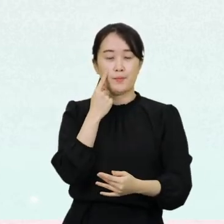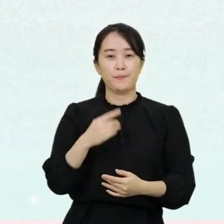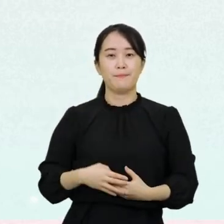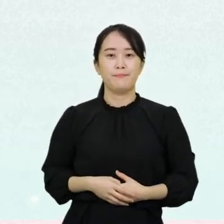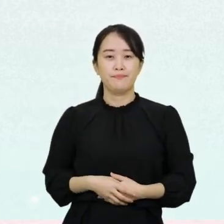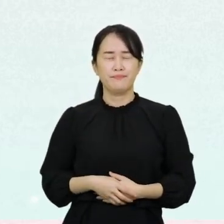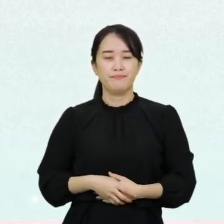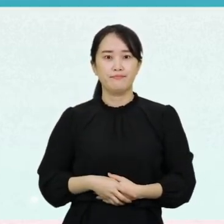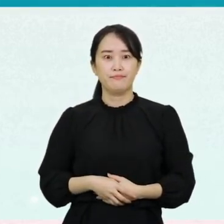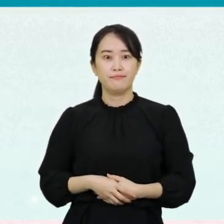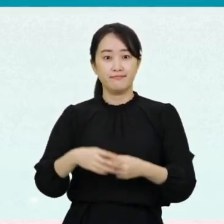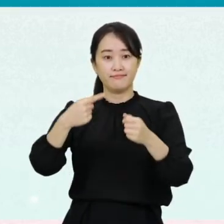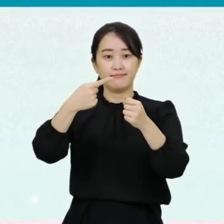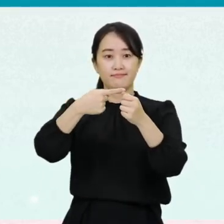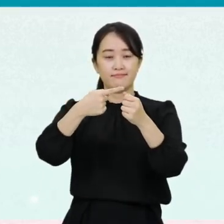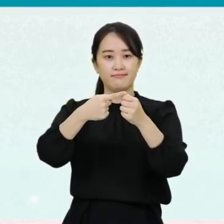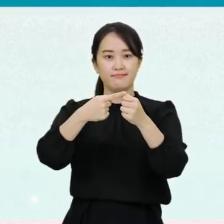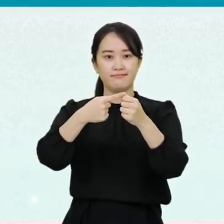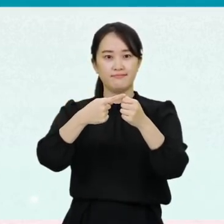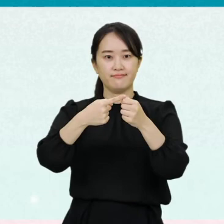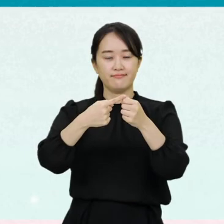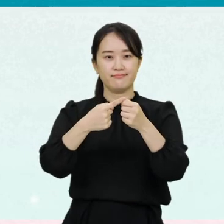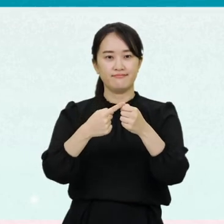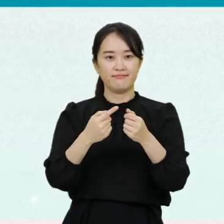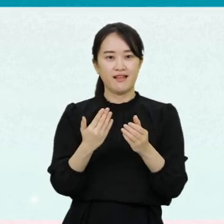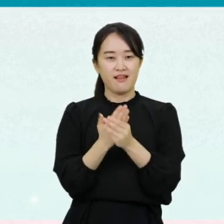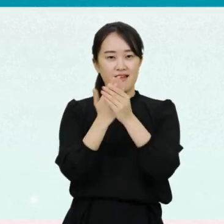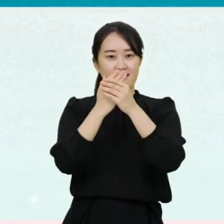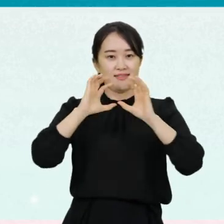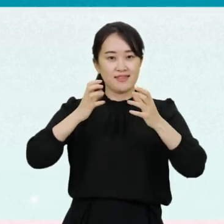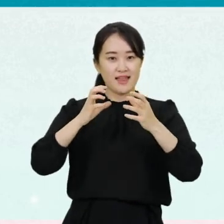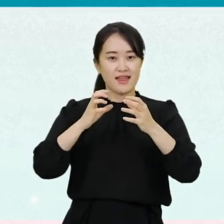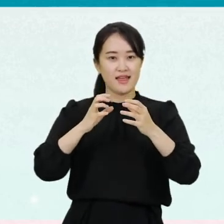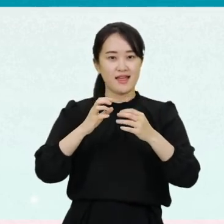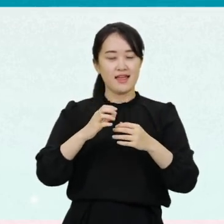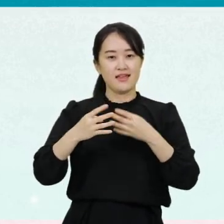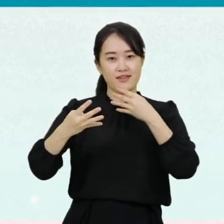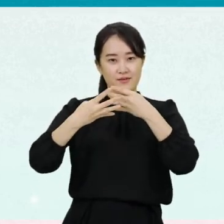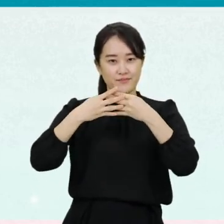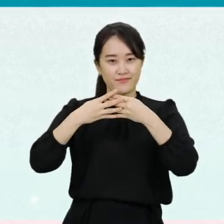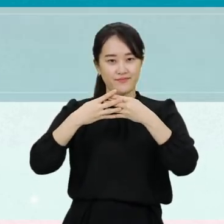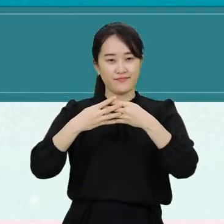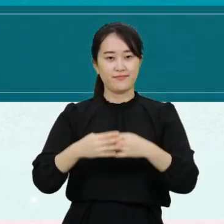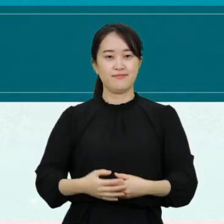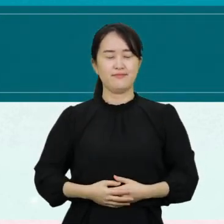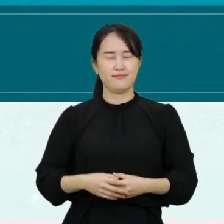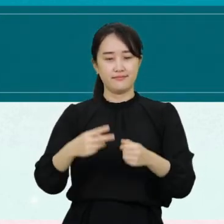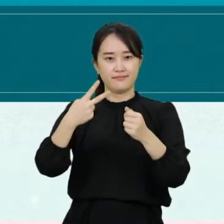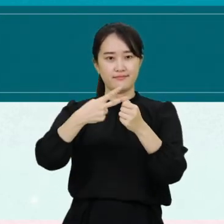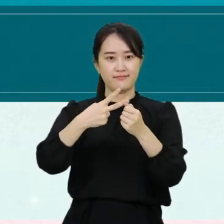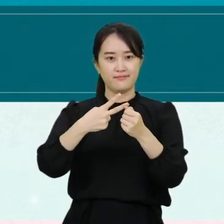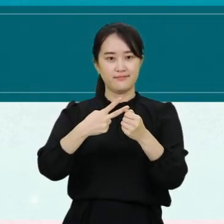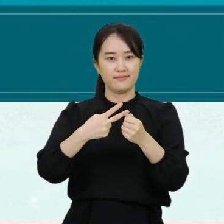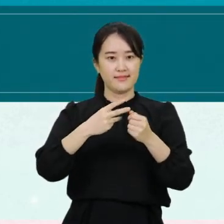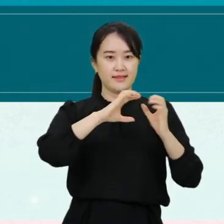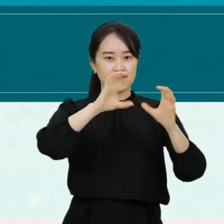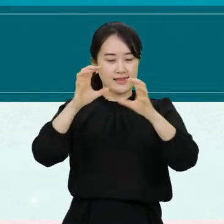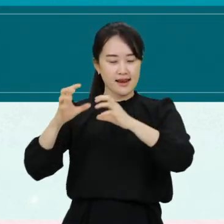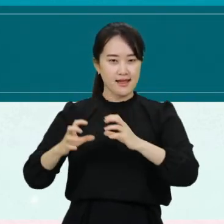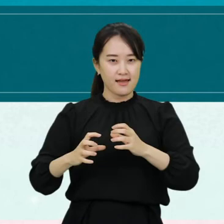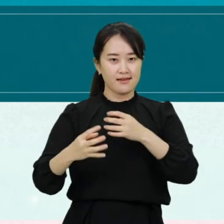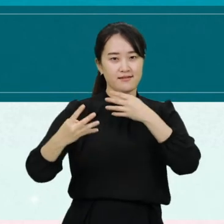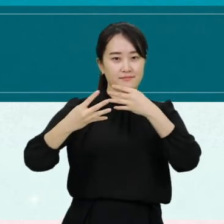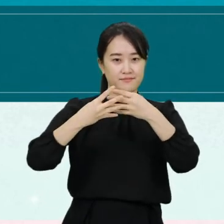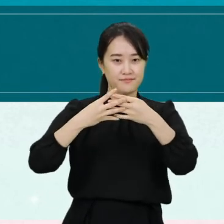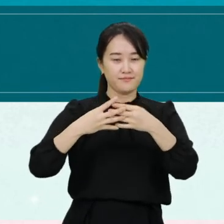골라보세요. 1번, 선진국과 개발도상국 간 협력. 2번, 여러 당사국